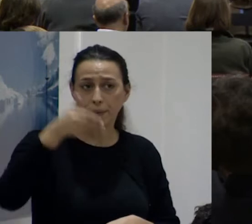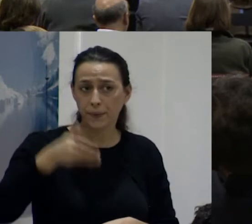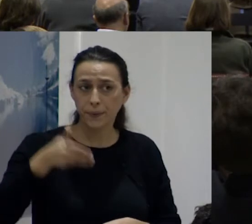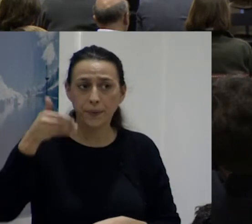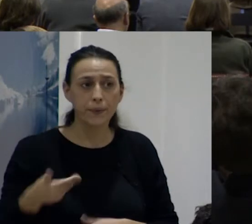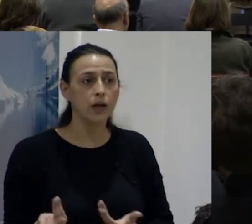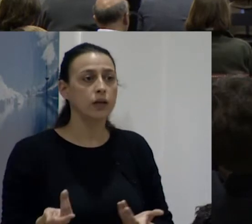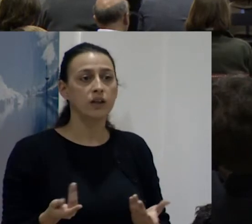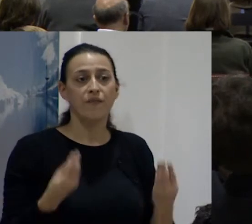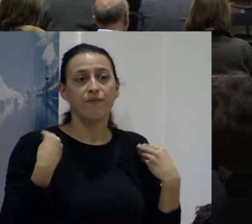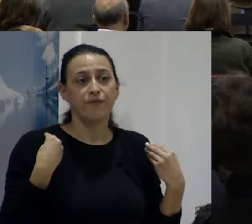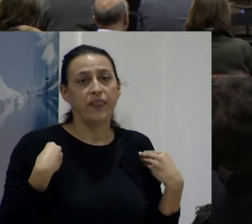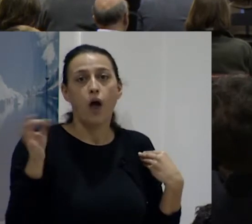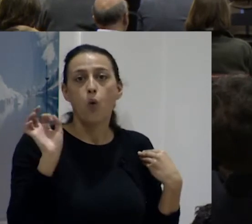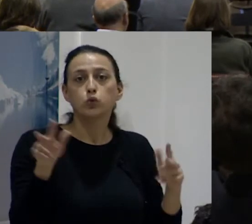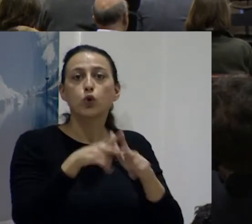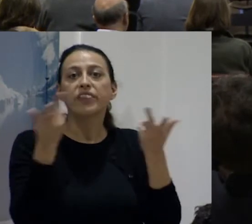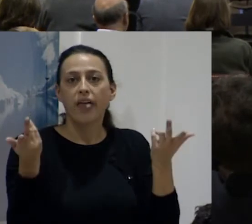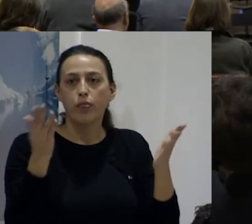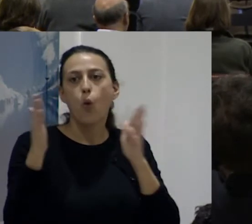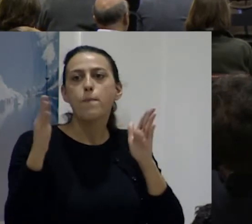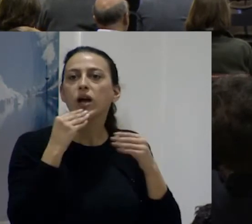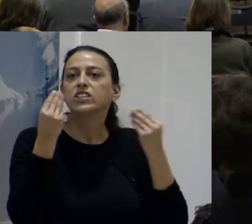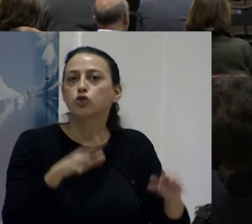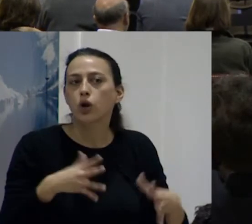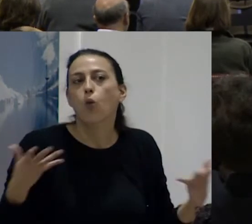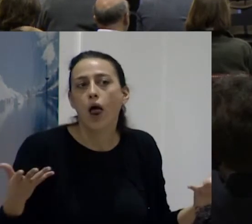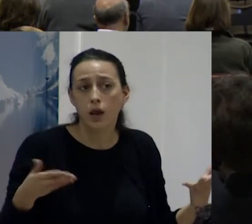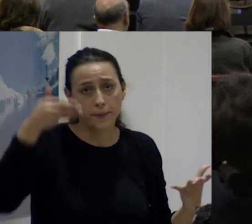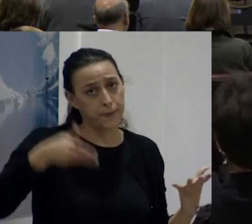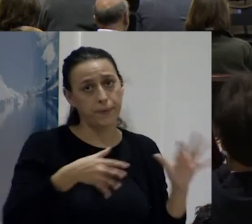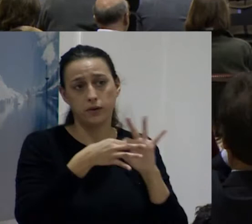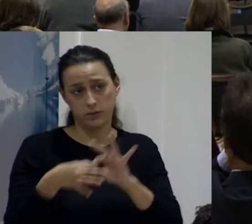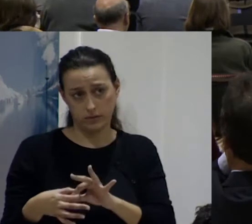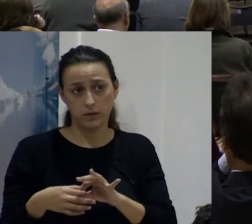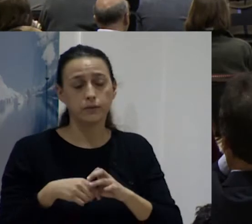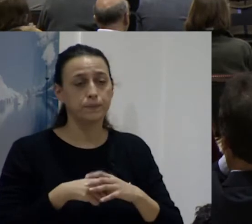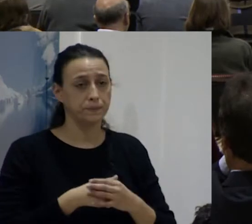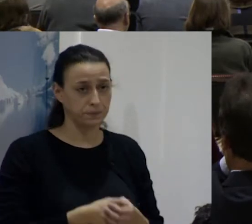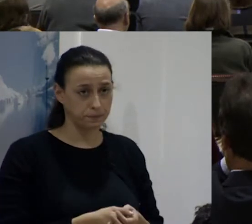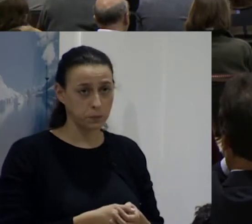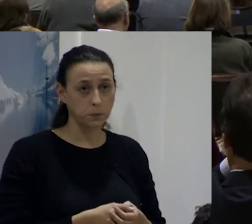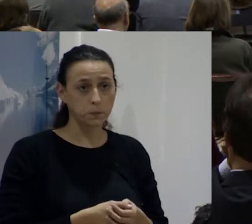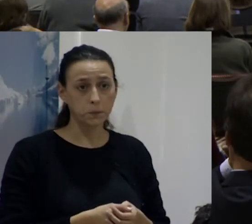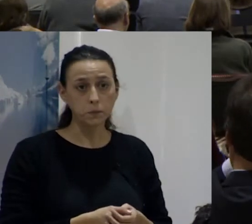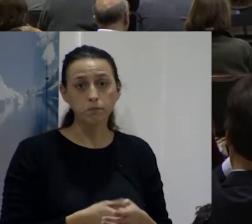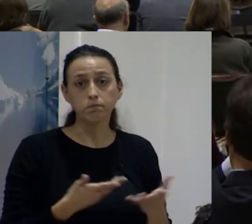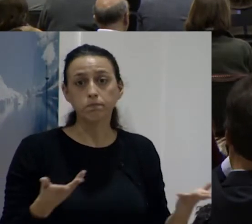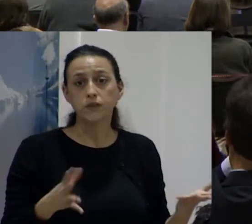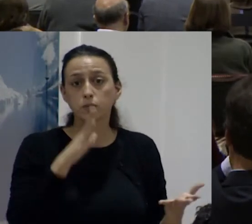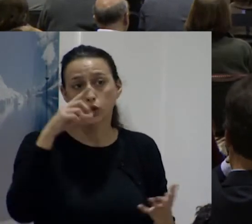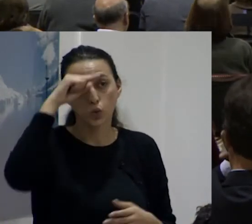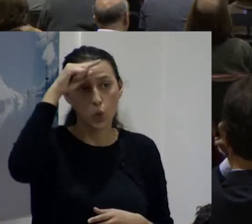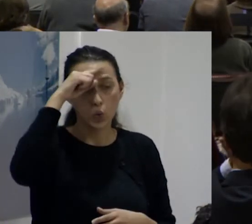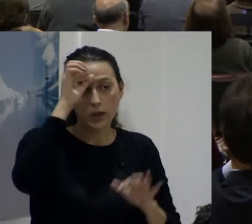les persones que el viuen, obert als oratges de la història i a les incitacions de la diversitat